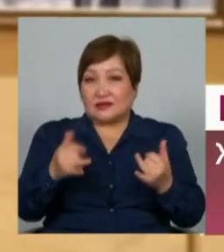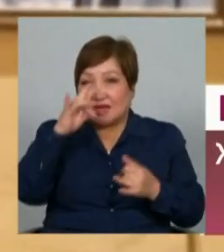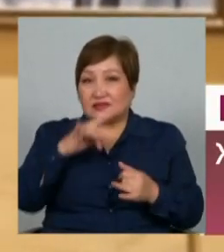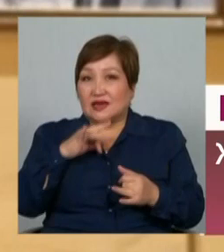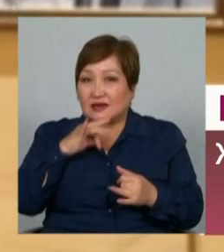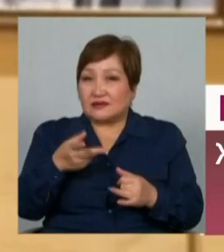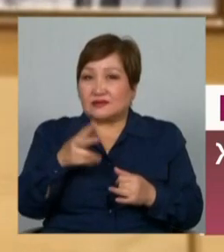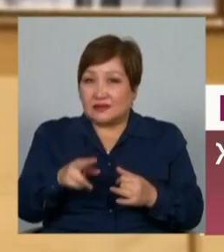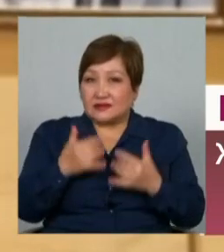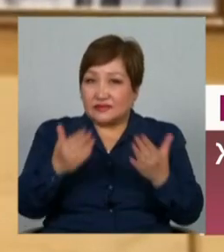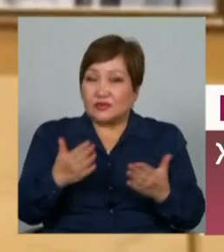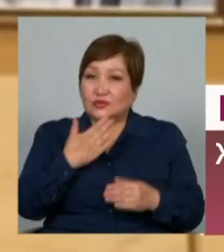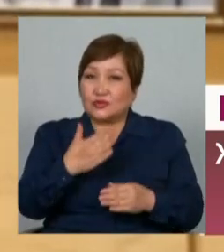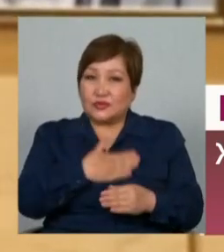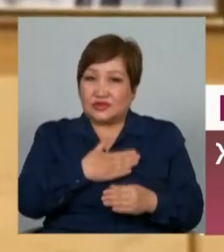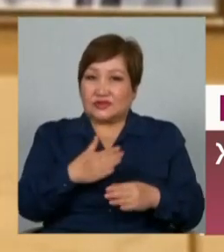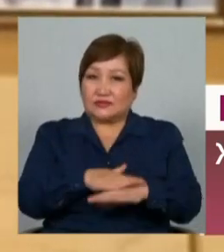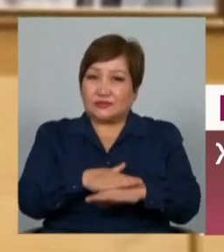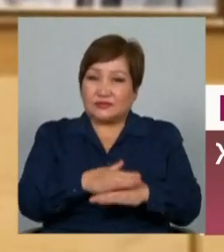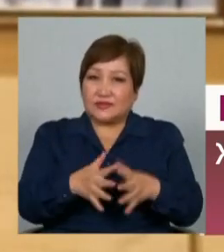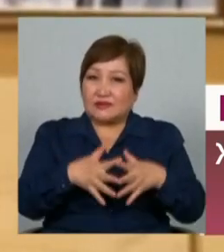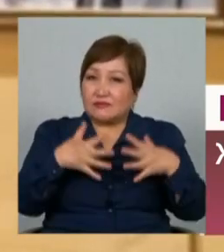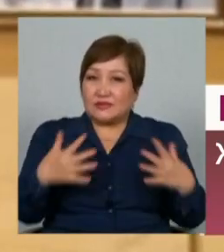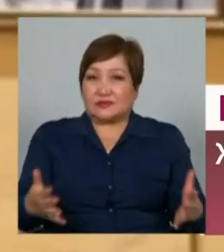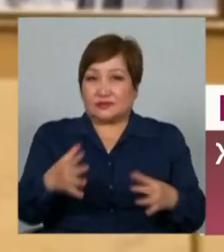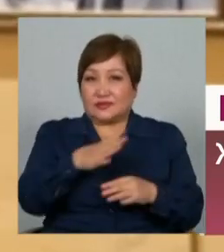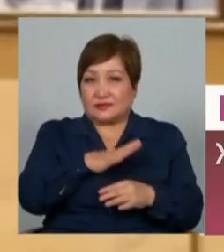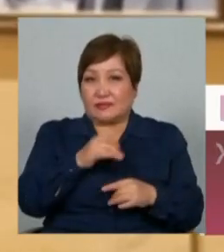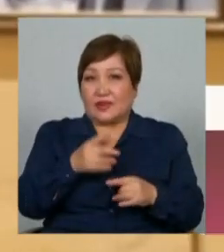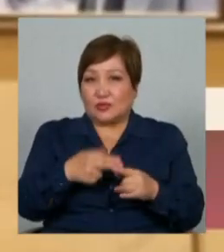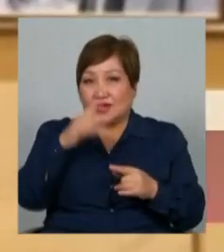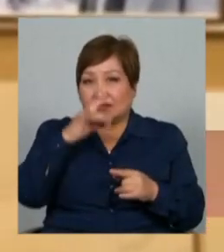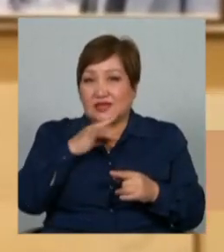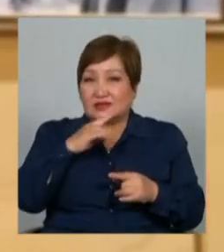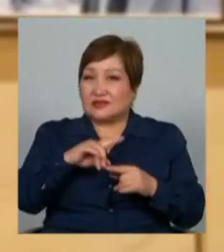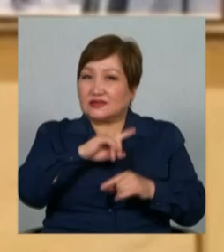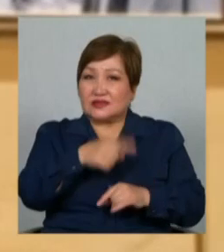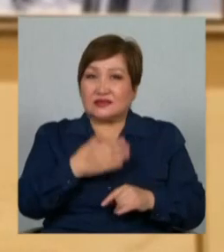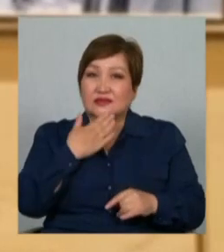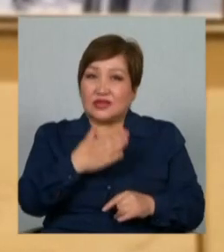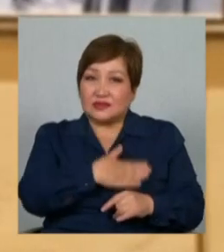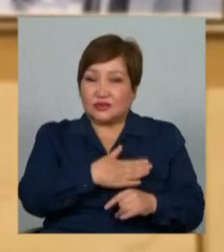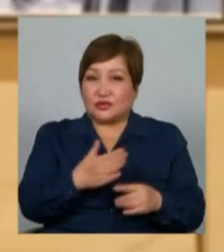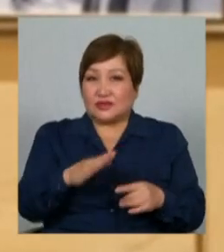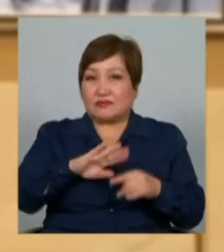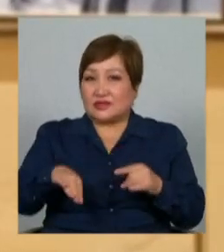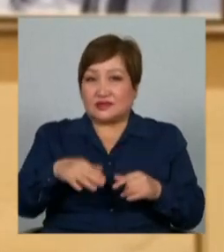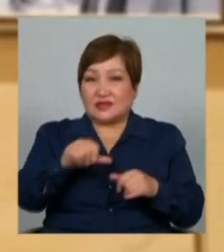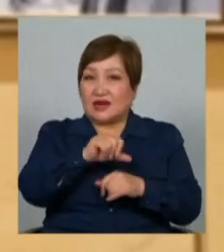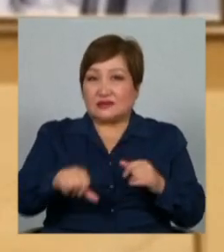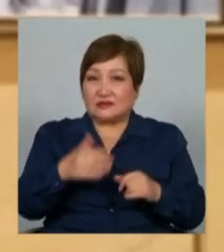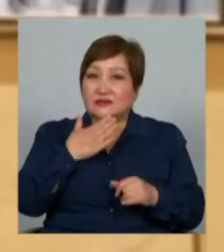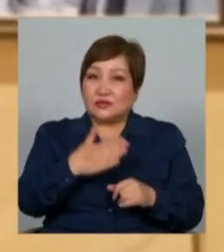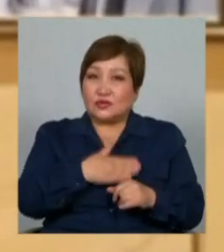оның сүйіспеншілігі шексіз болды. Оны да қазақ шексіз сүйді, шексіз жақсы көрді. Мүмкін